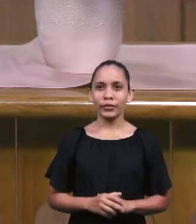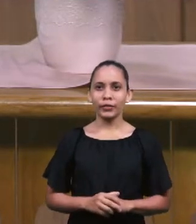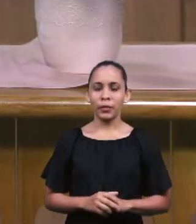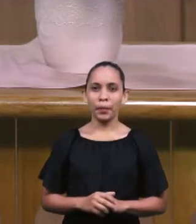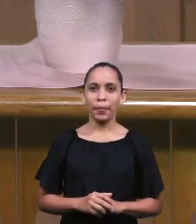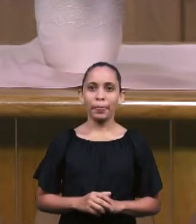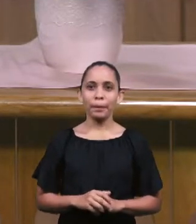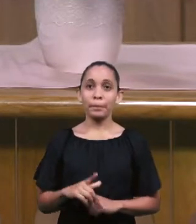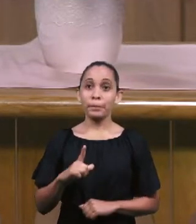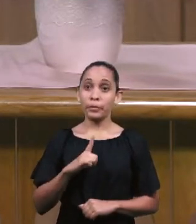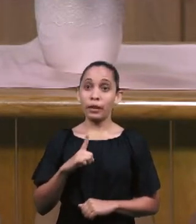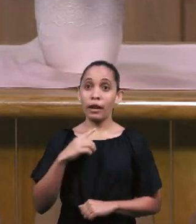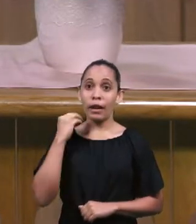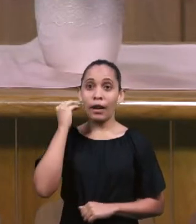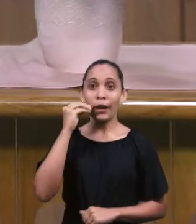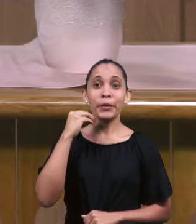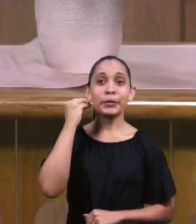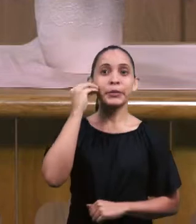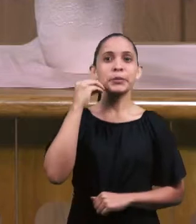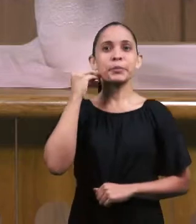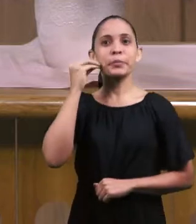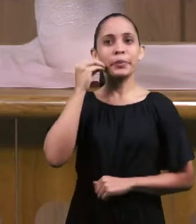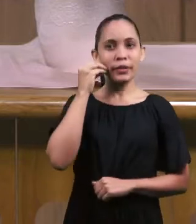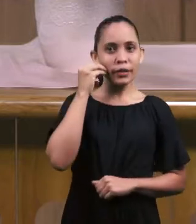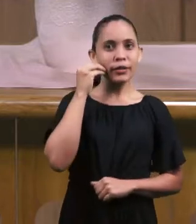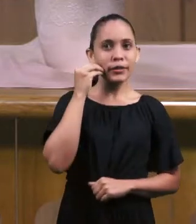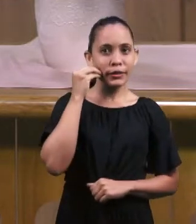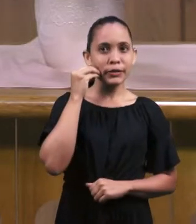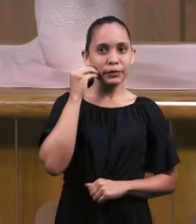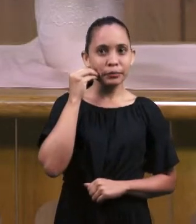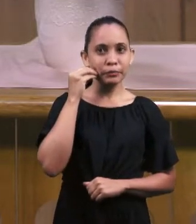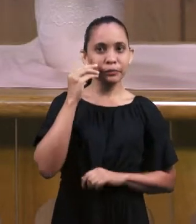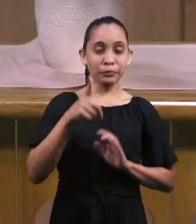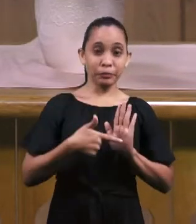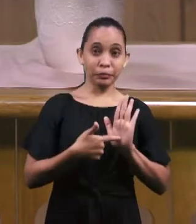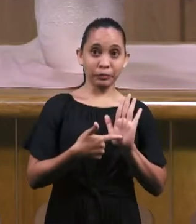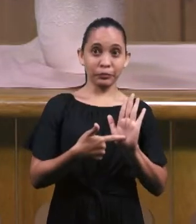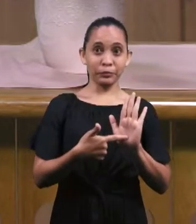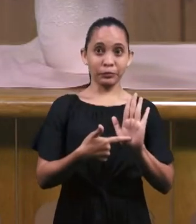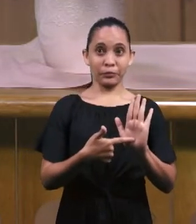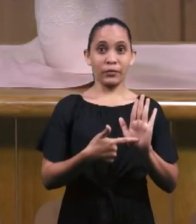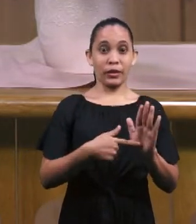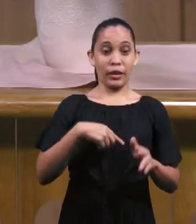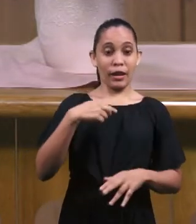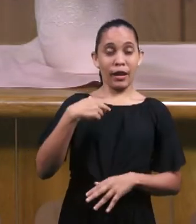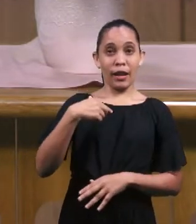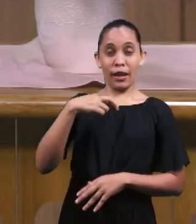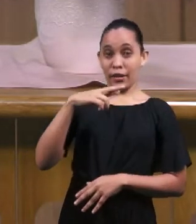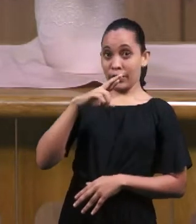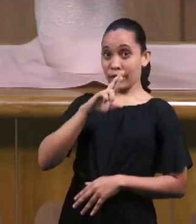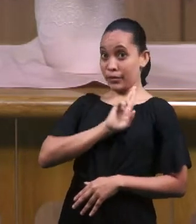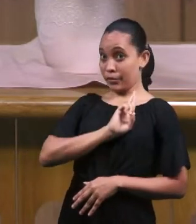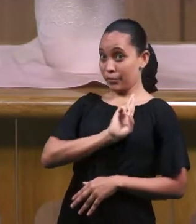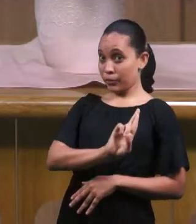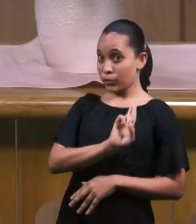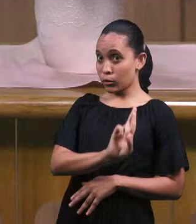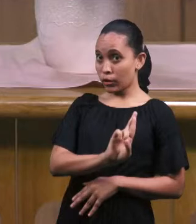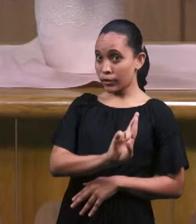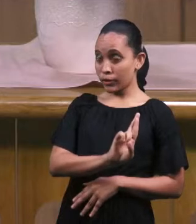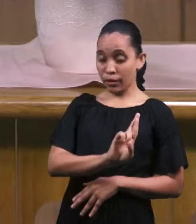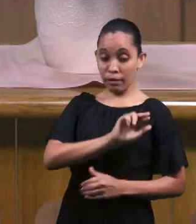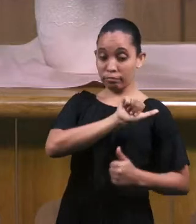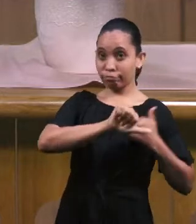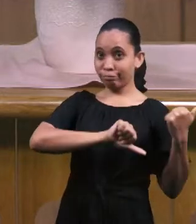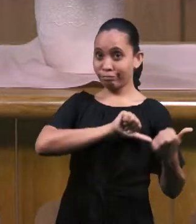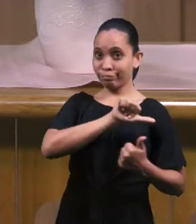c'est l'expérience qui est restée de la réforme religieuse. Donc, ce qui est